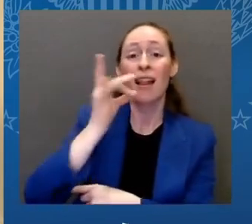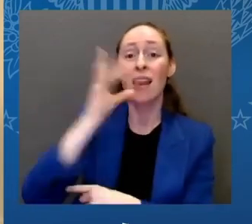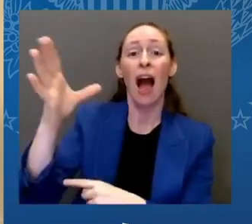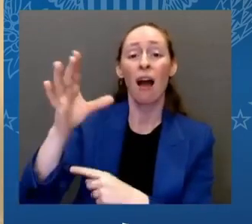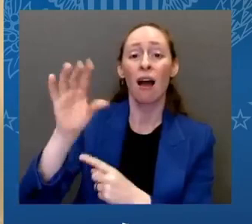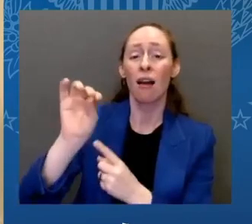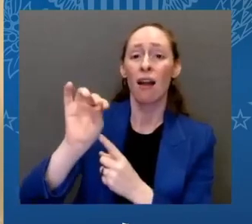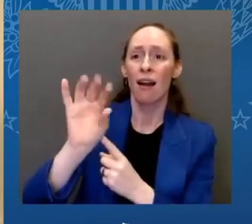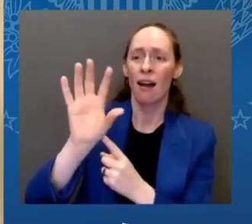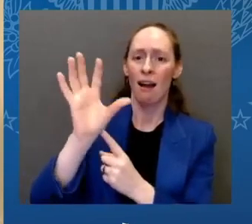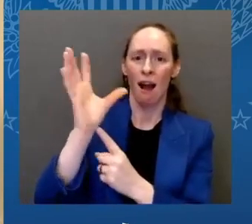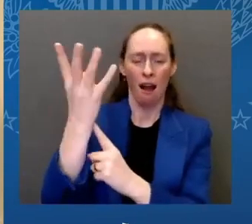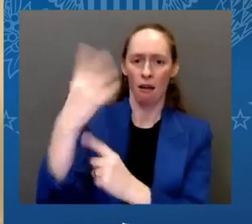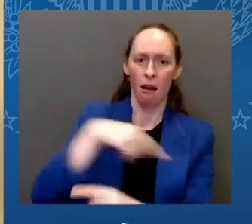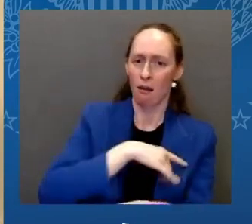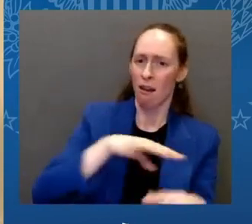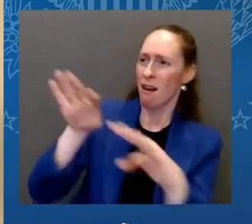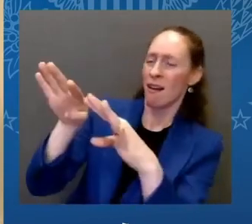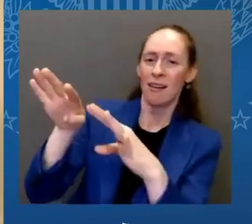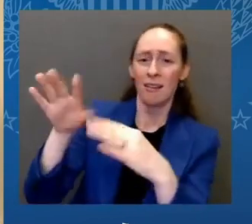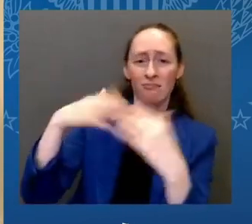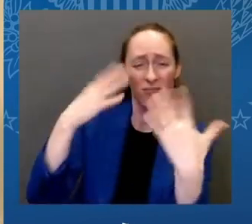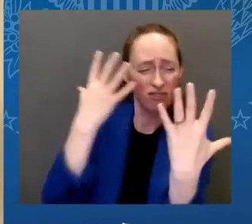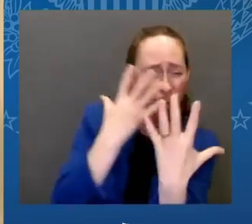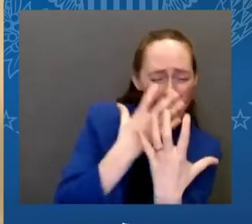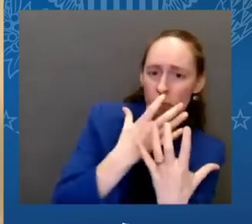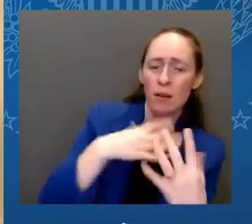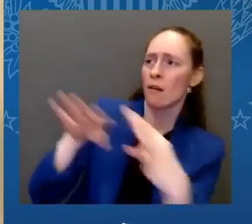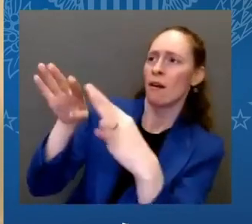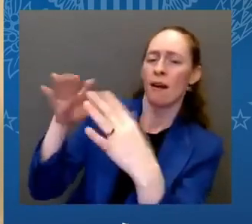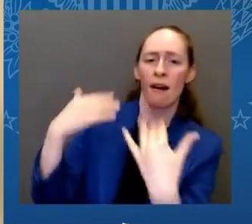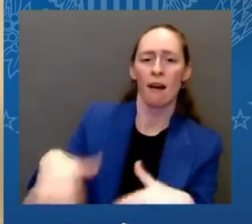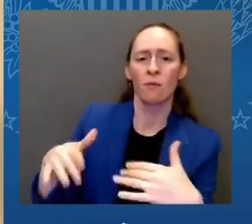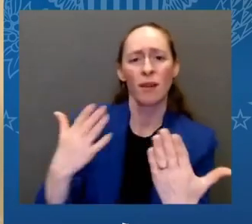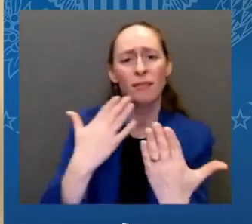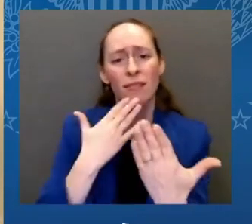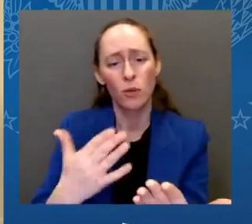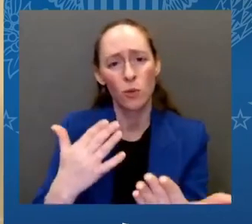вам, пане президент. Це честь стояти рядом з вами.